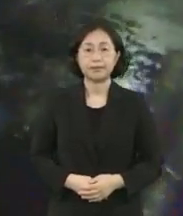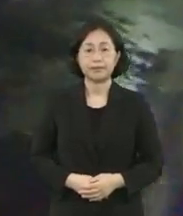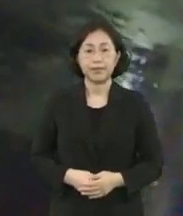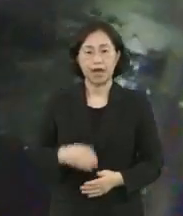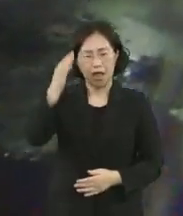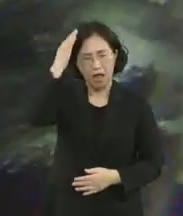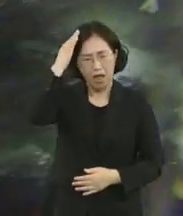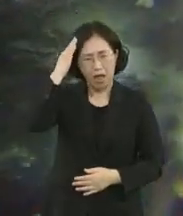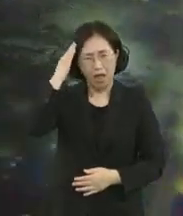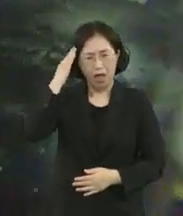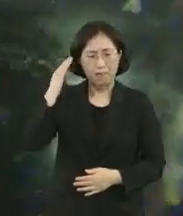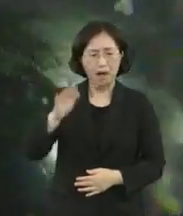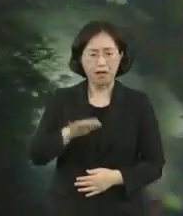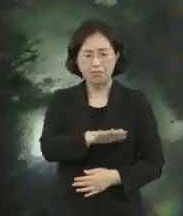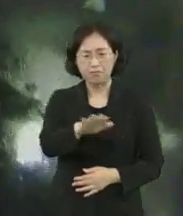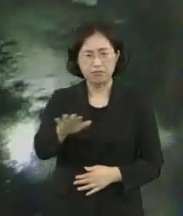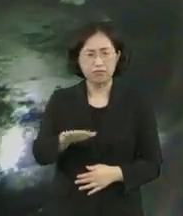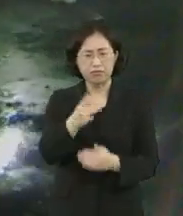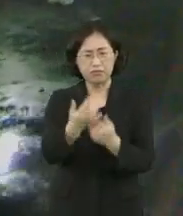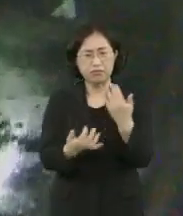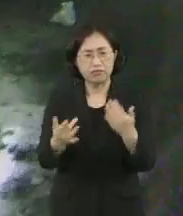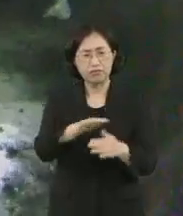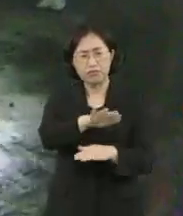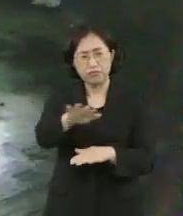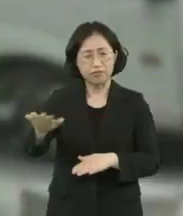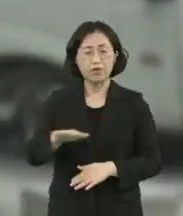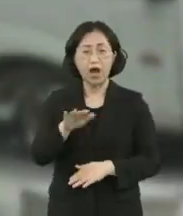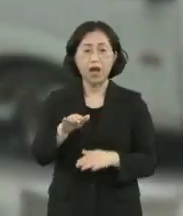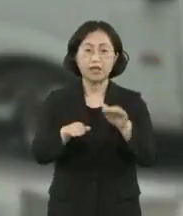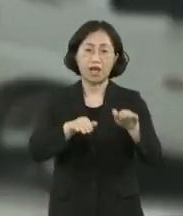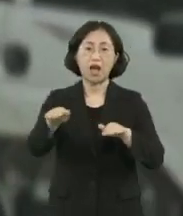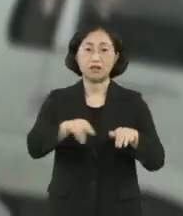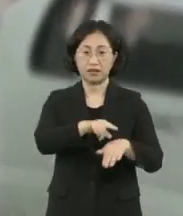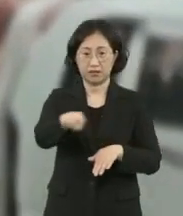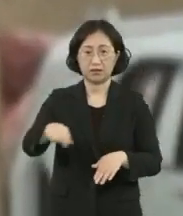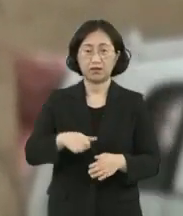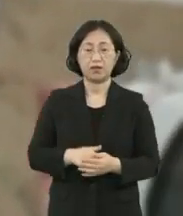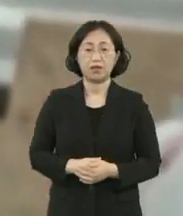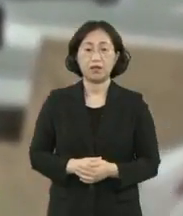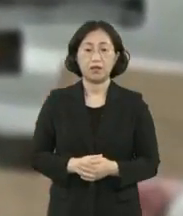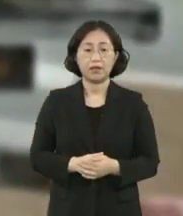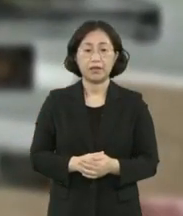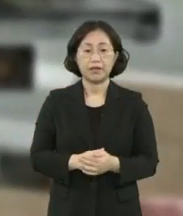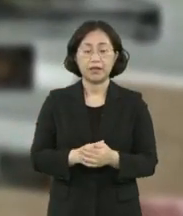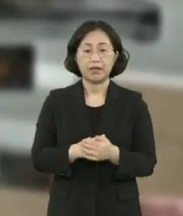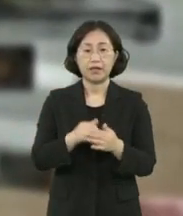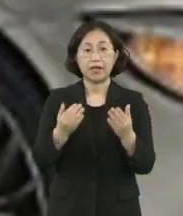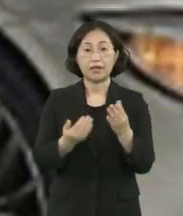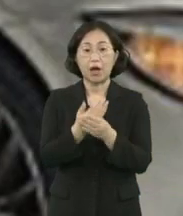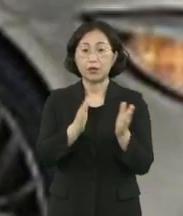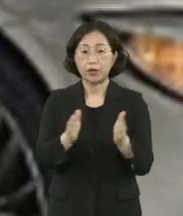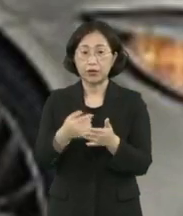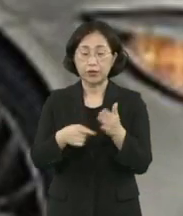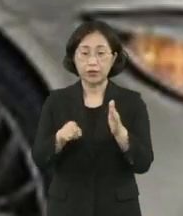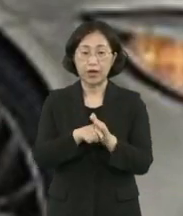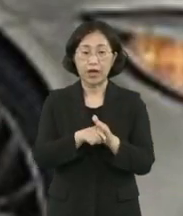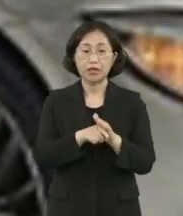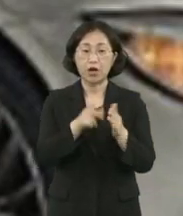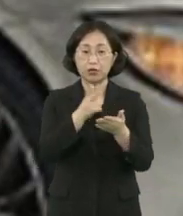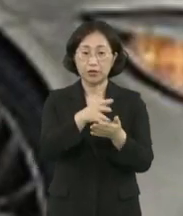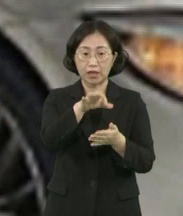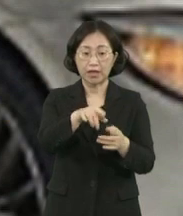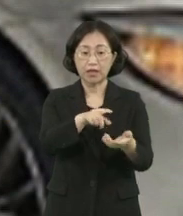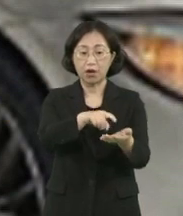형체를 알아볼 수 없게 불에 탄 차량들이 여기저기 널려 있습니다. 사고 수습을 위해 주차장에서 꺼낸 차량들은 이번 화마의